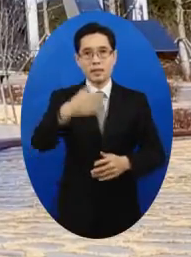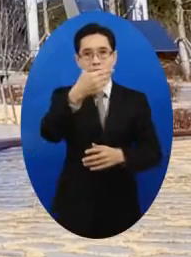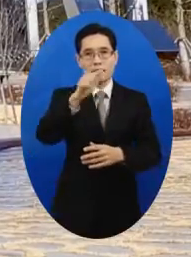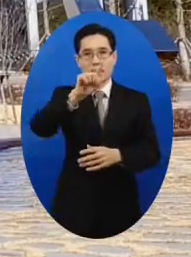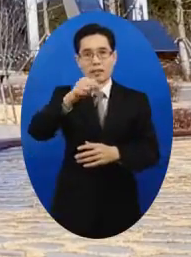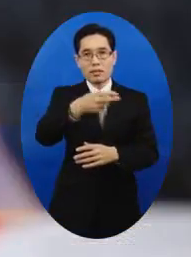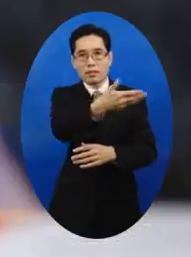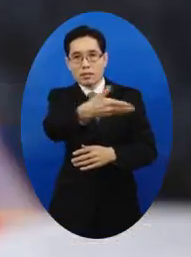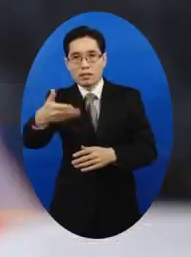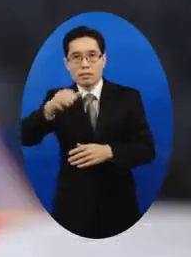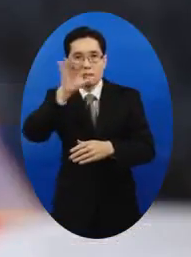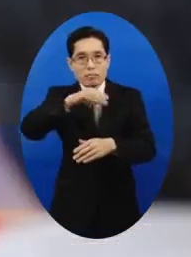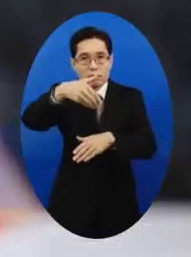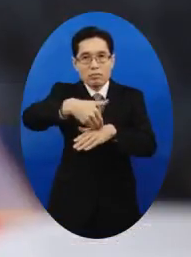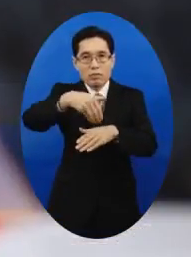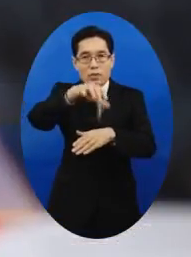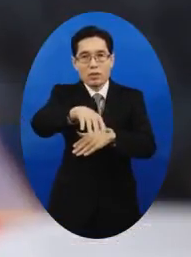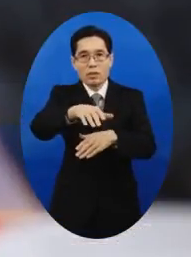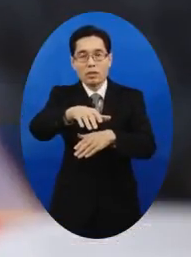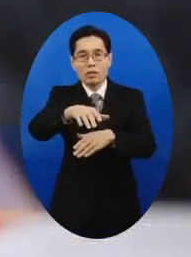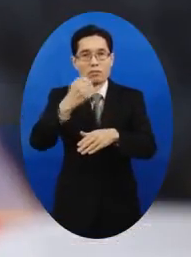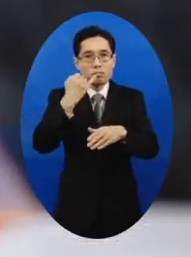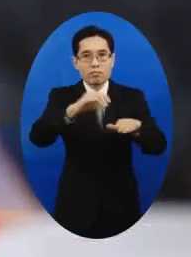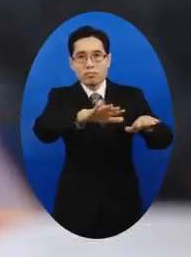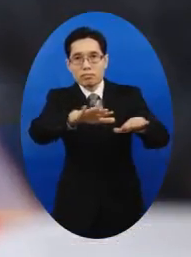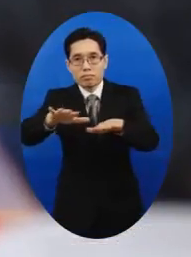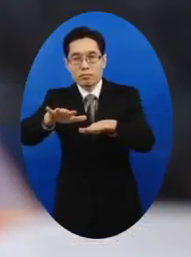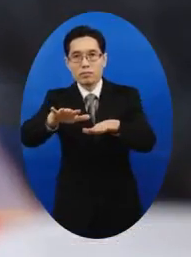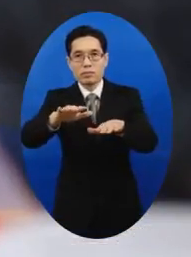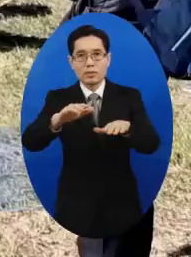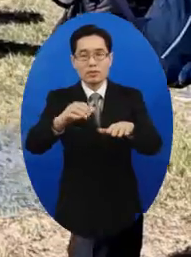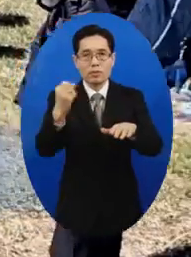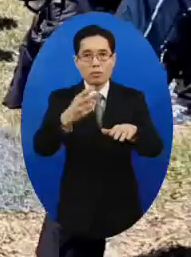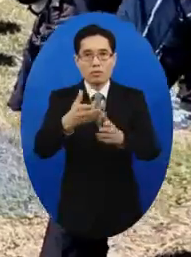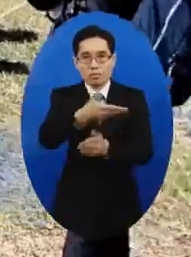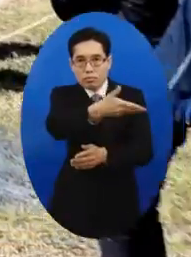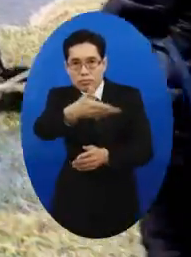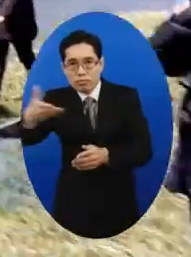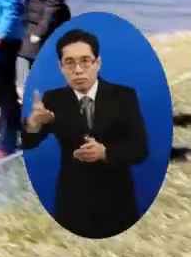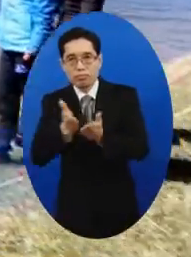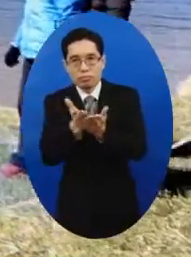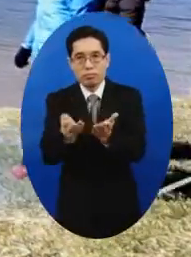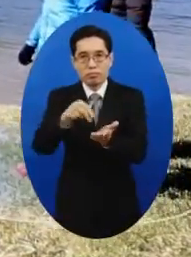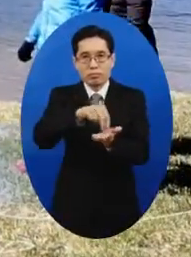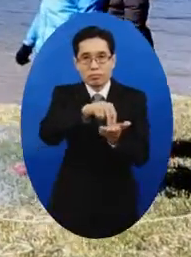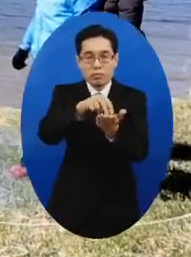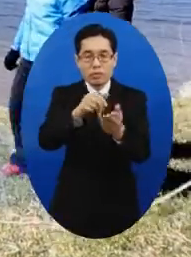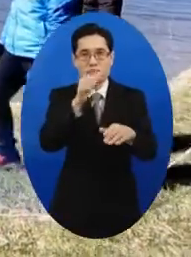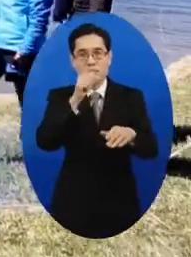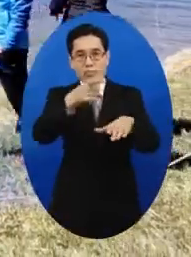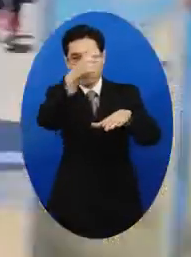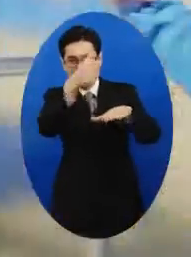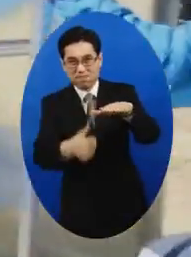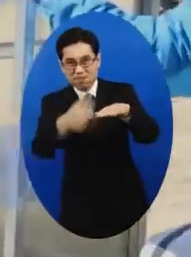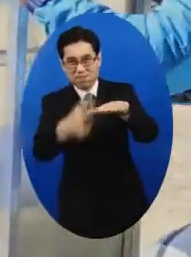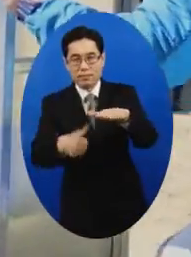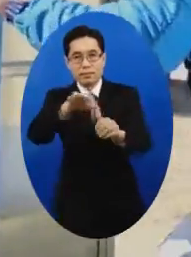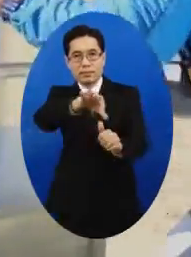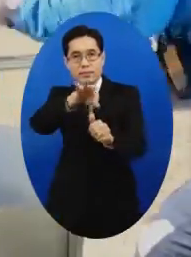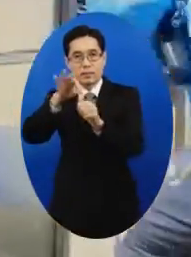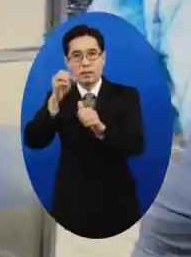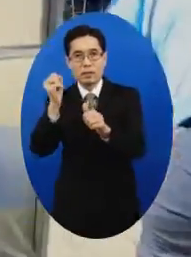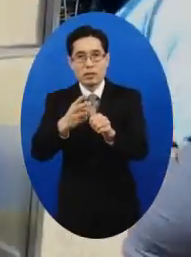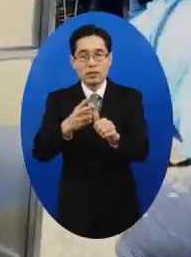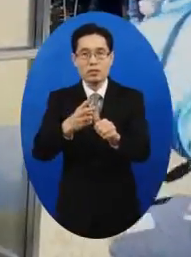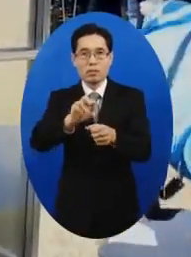낙동강 수련원에서 는 소상 안전 교육에 관한 영상을 시청하고 익수자 고조 실습과 소화기 사용 실습